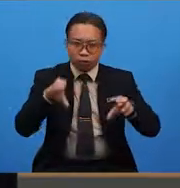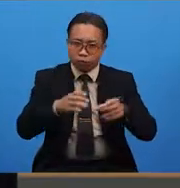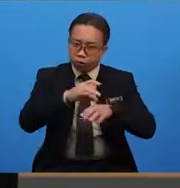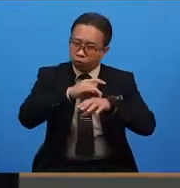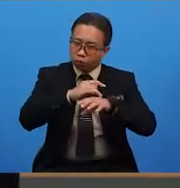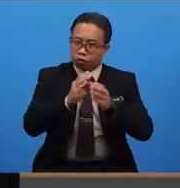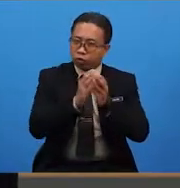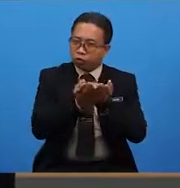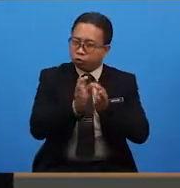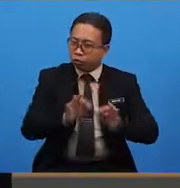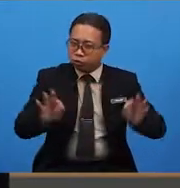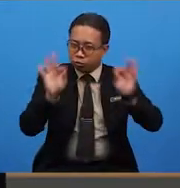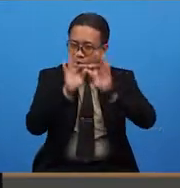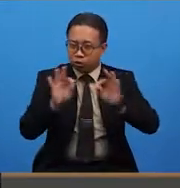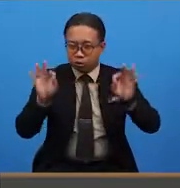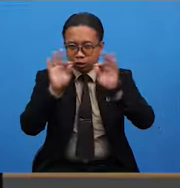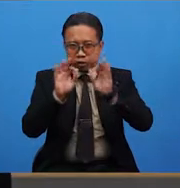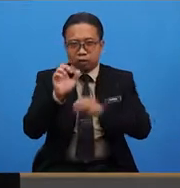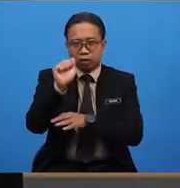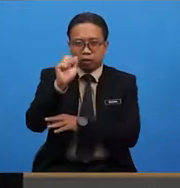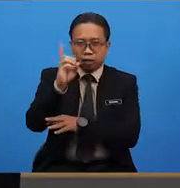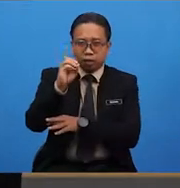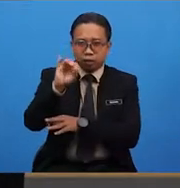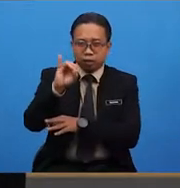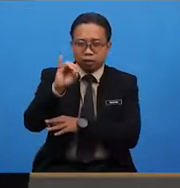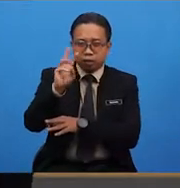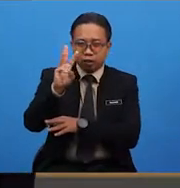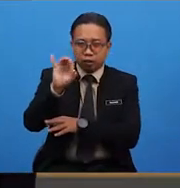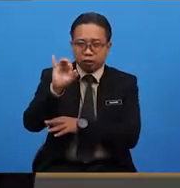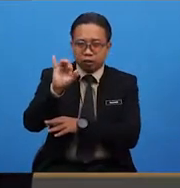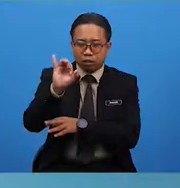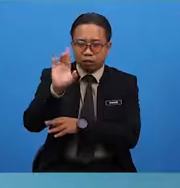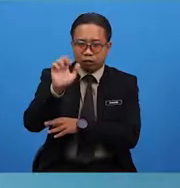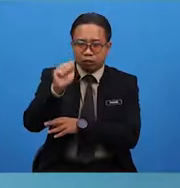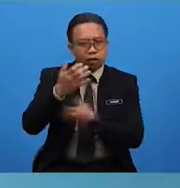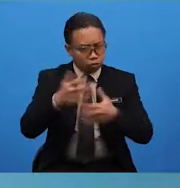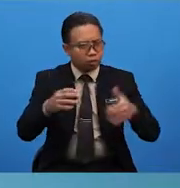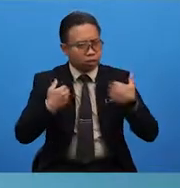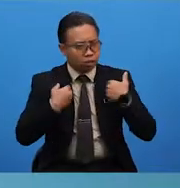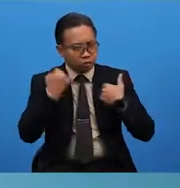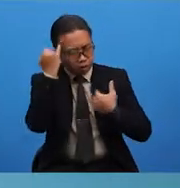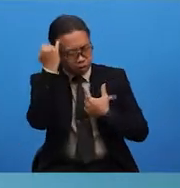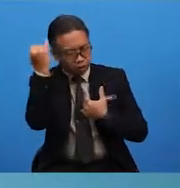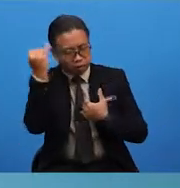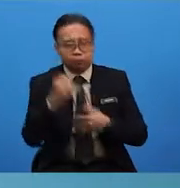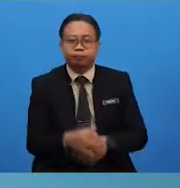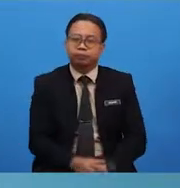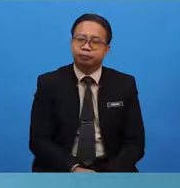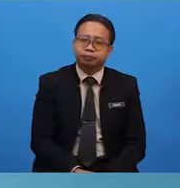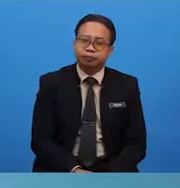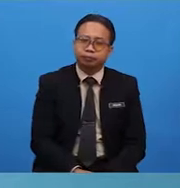buku cerita bertemakan adiwira sudah ada Ayo ke belum